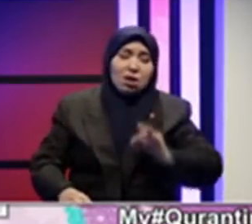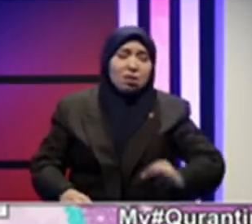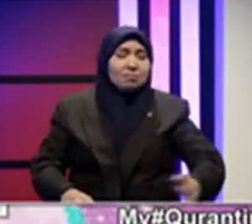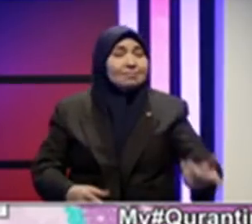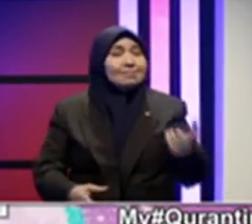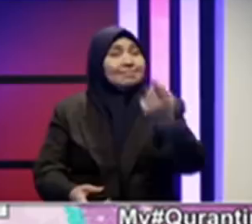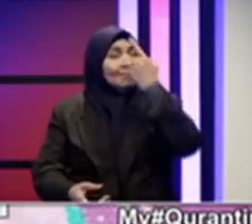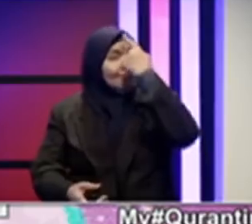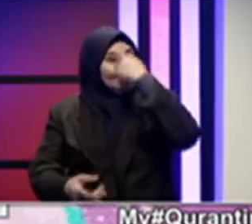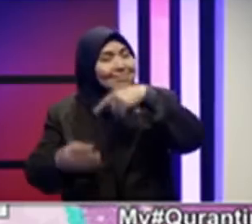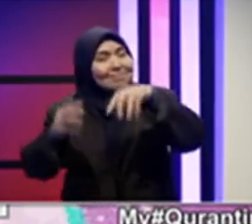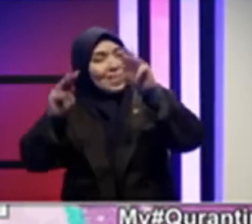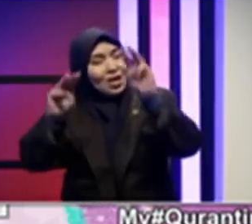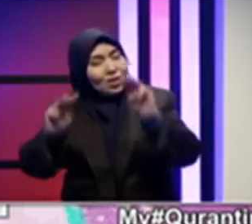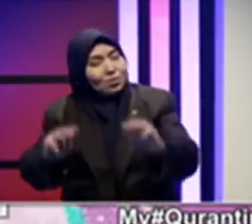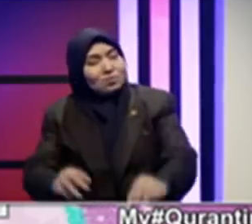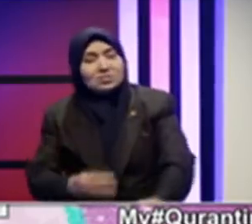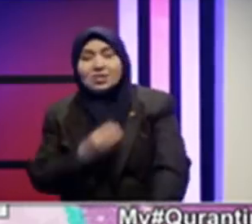منها